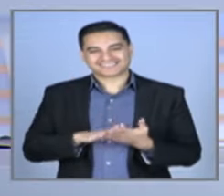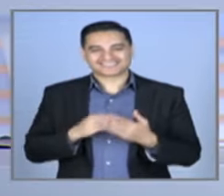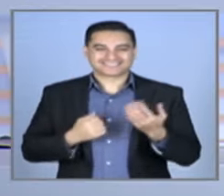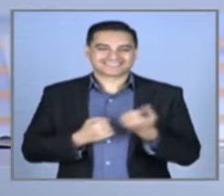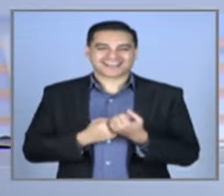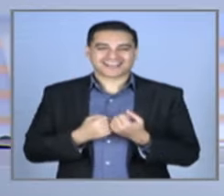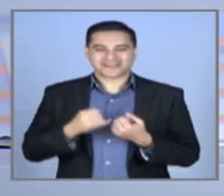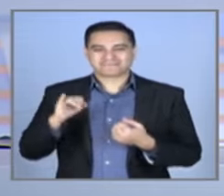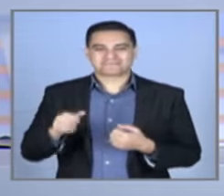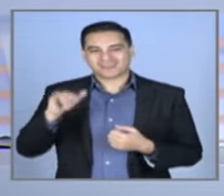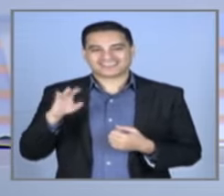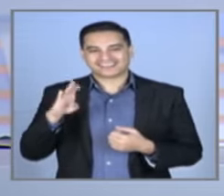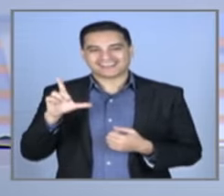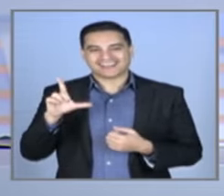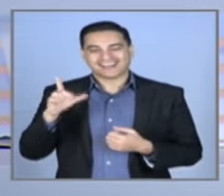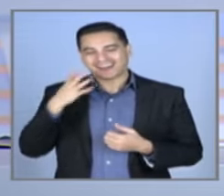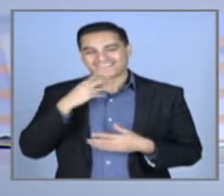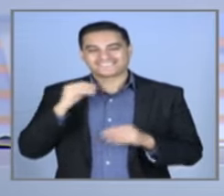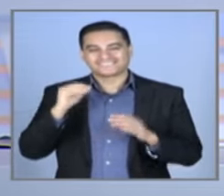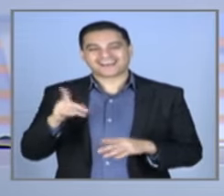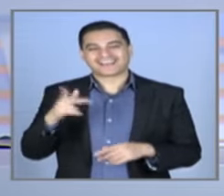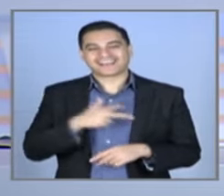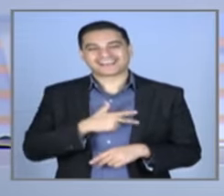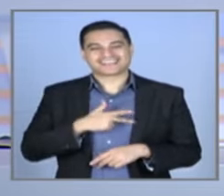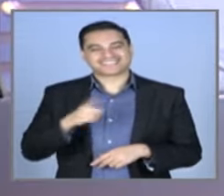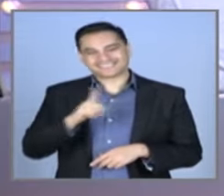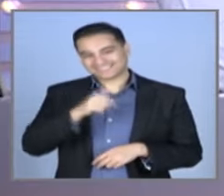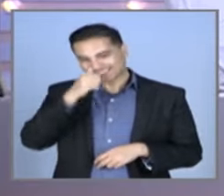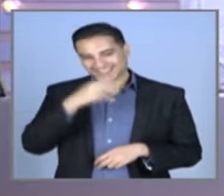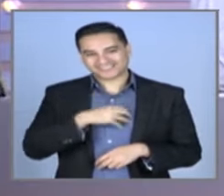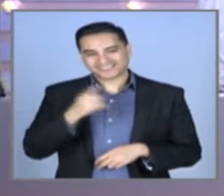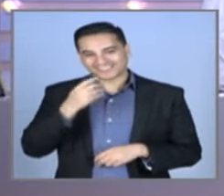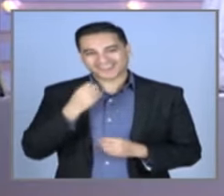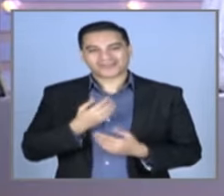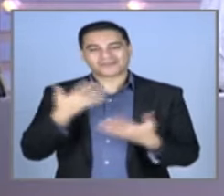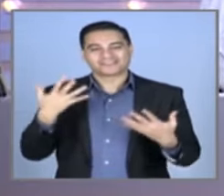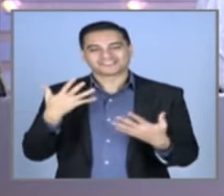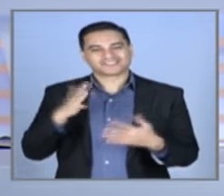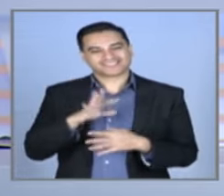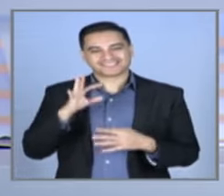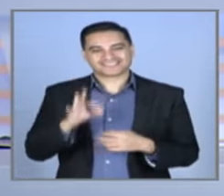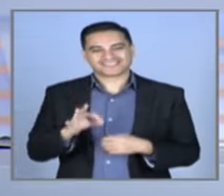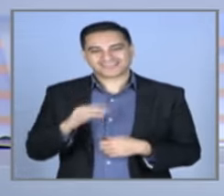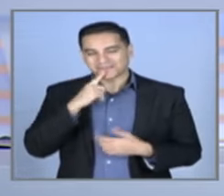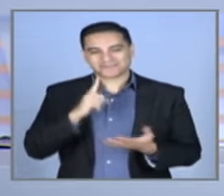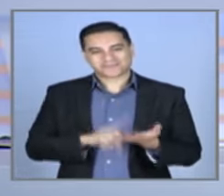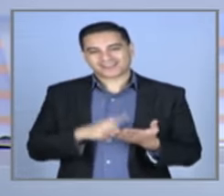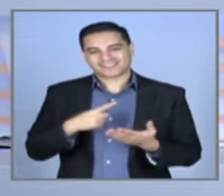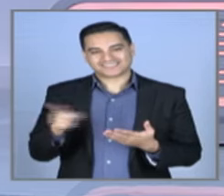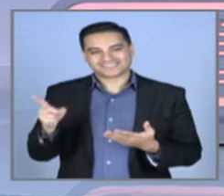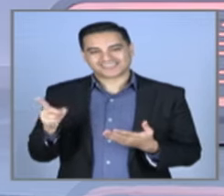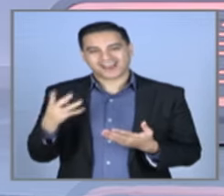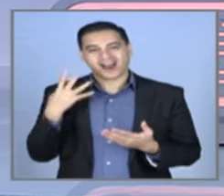لا مايكل، احنا رفعنا عنك اللقب بتاع النكد، خلاص ما ينفعش. بجد بجد